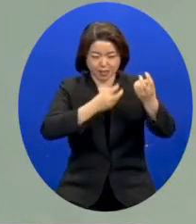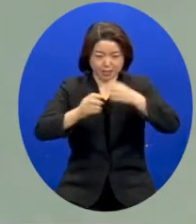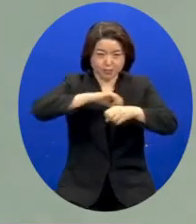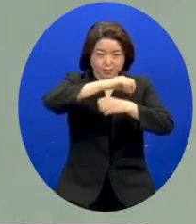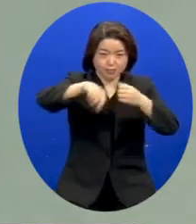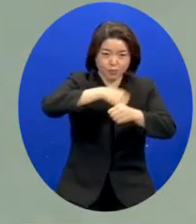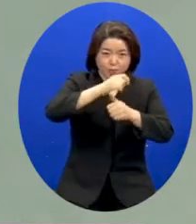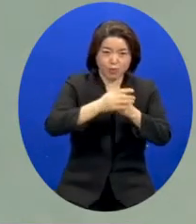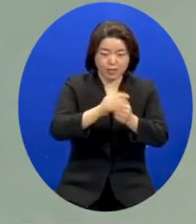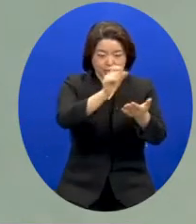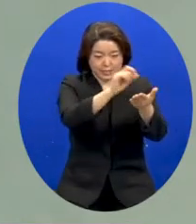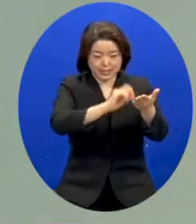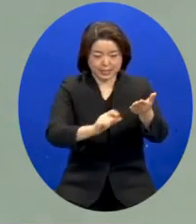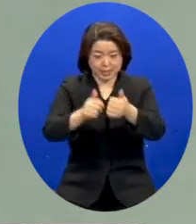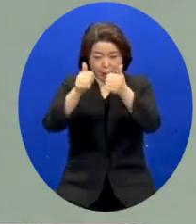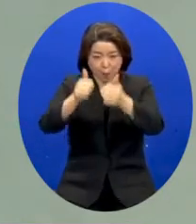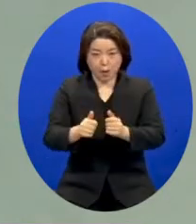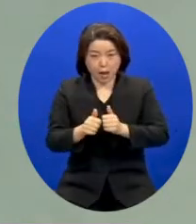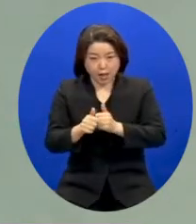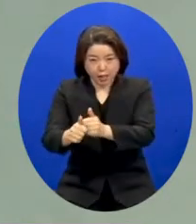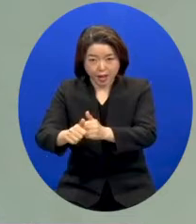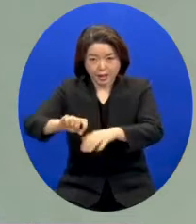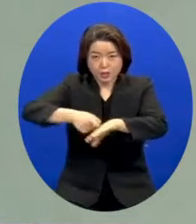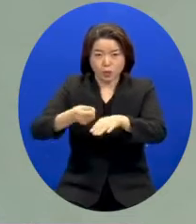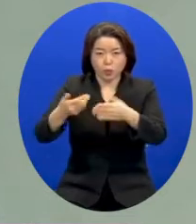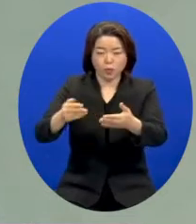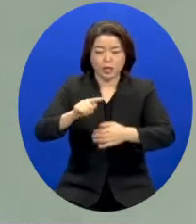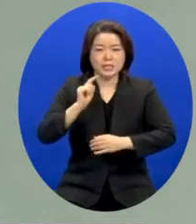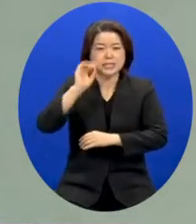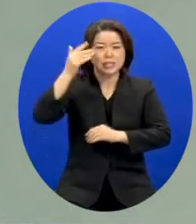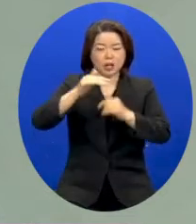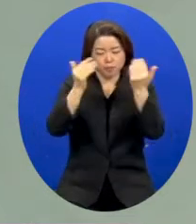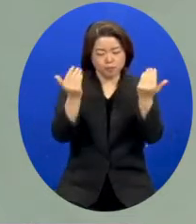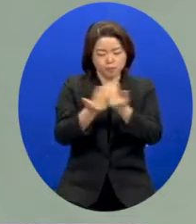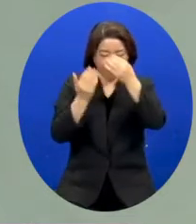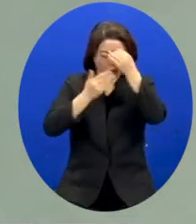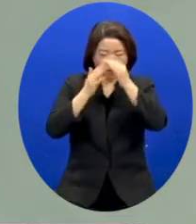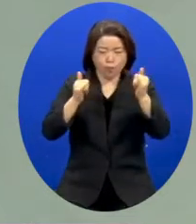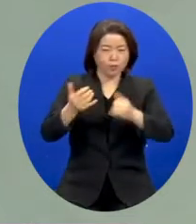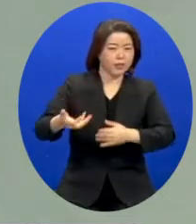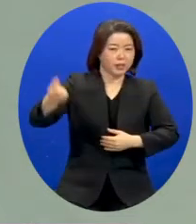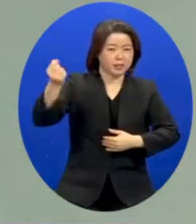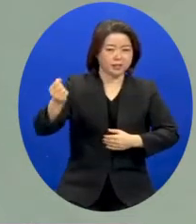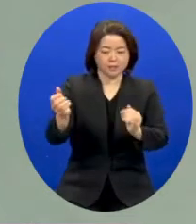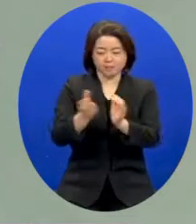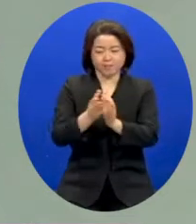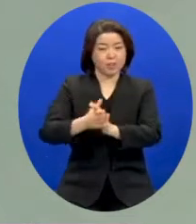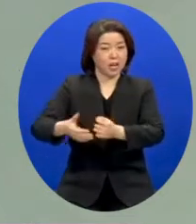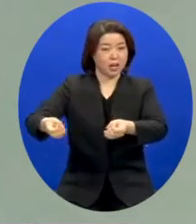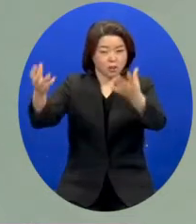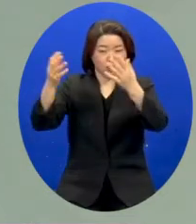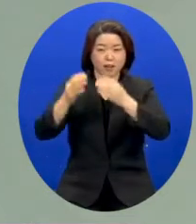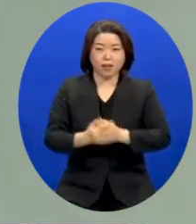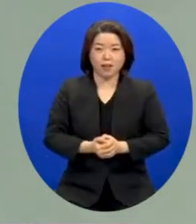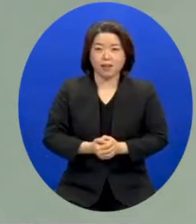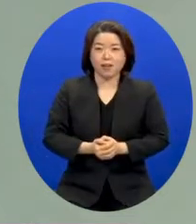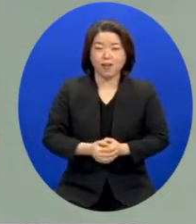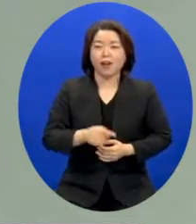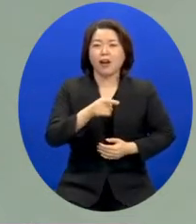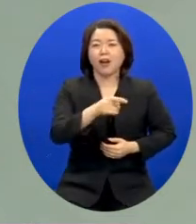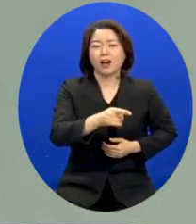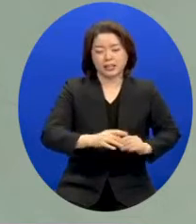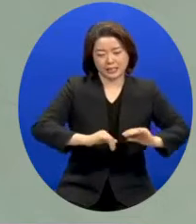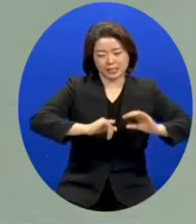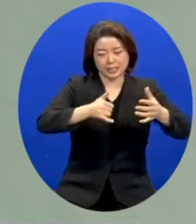것이니 이 영광은 모든 성도들의 것이다. 할렐루야! 이것이 세상에서 영적